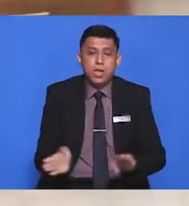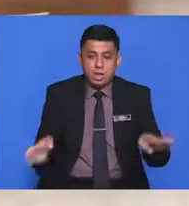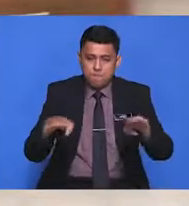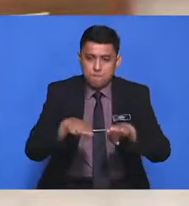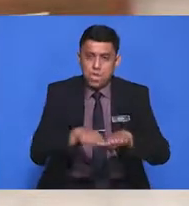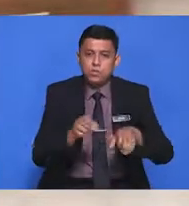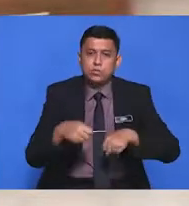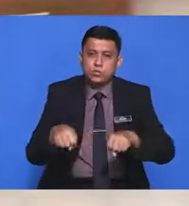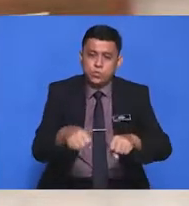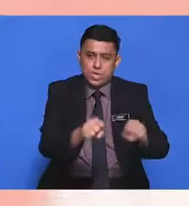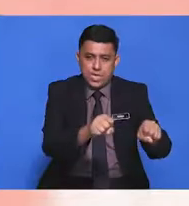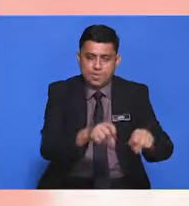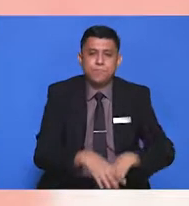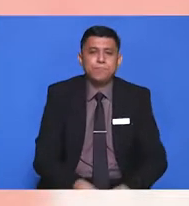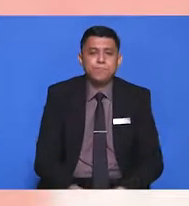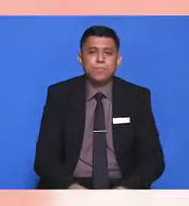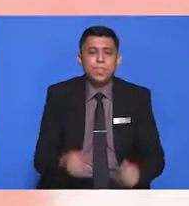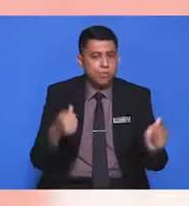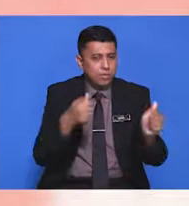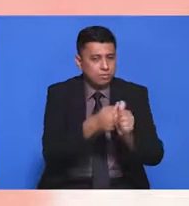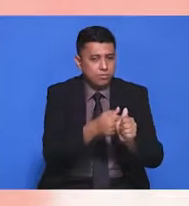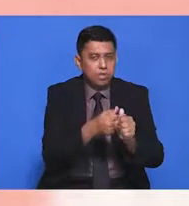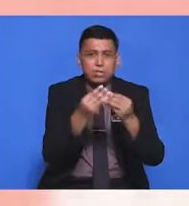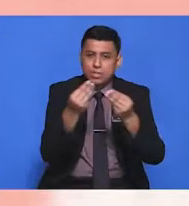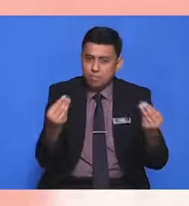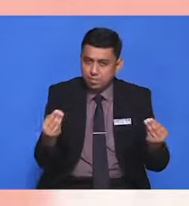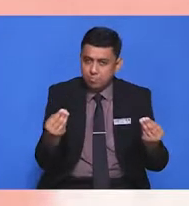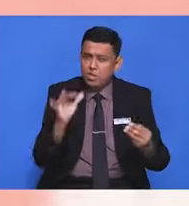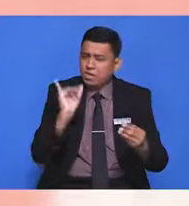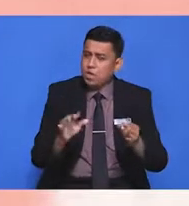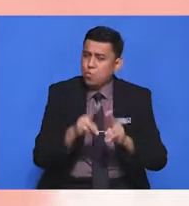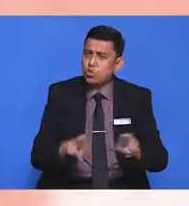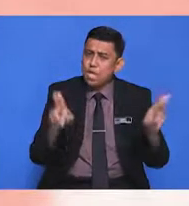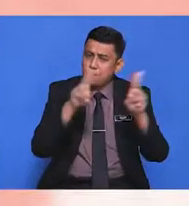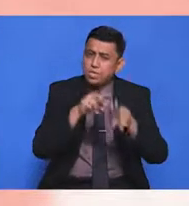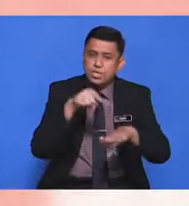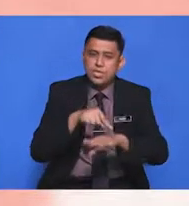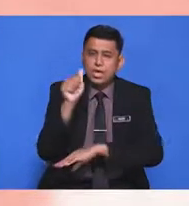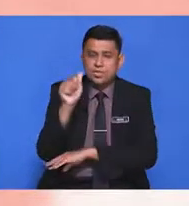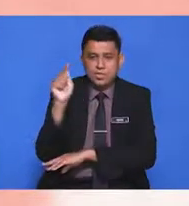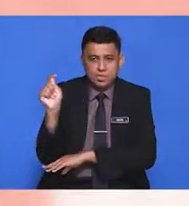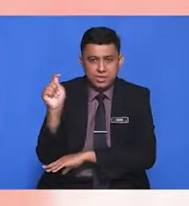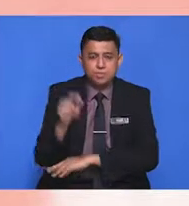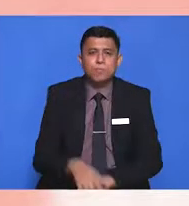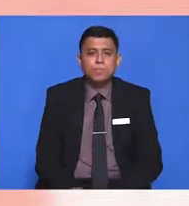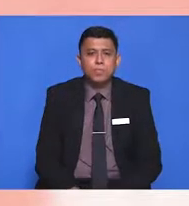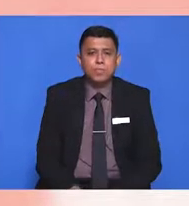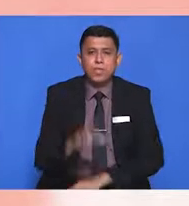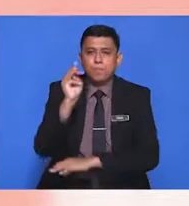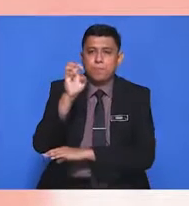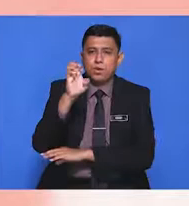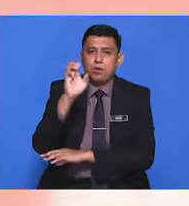sebagai lembangan sungai. Berikut adalah Tanah Pamah yang utama di Asia Tenggara. Delta Sungai Mekong di